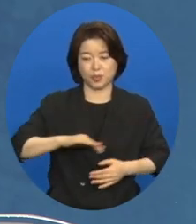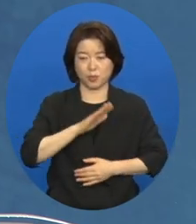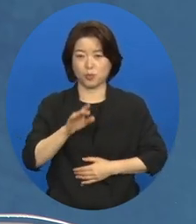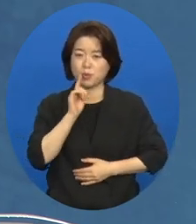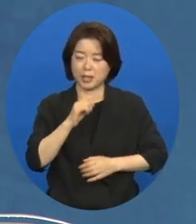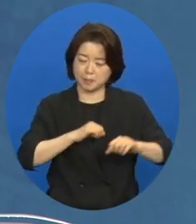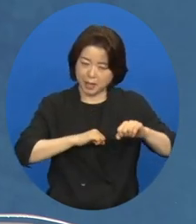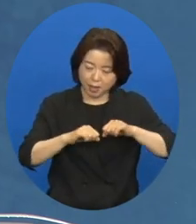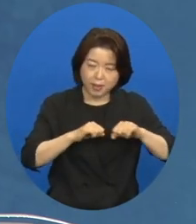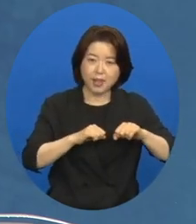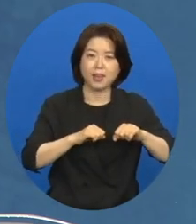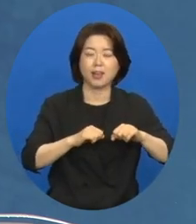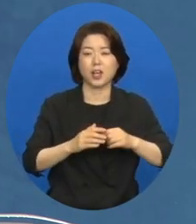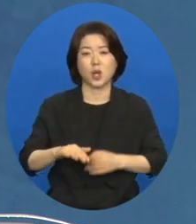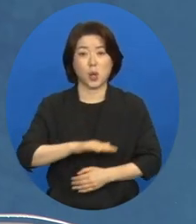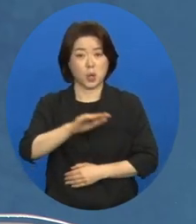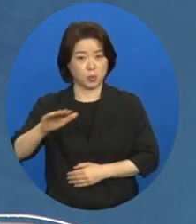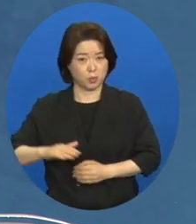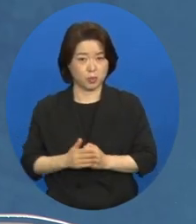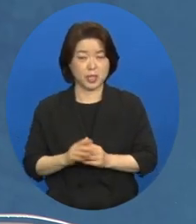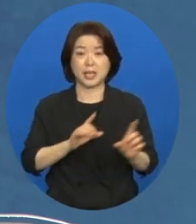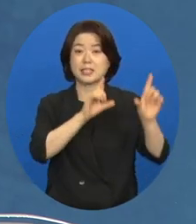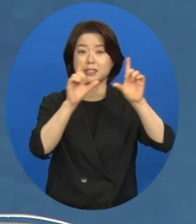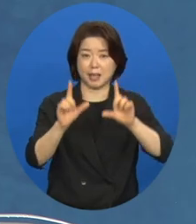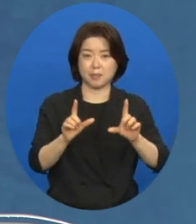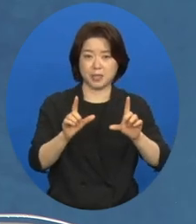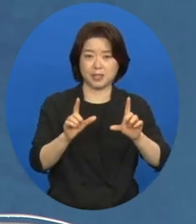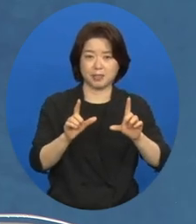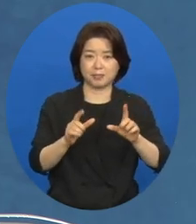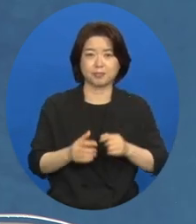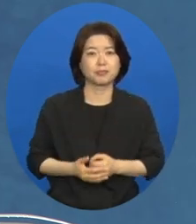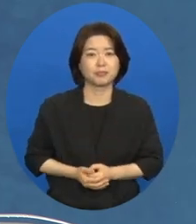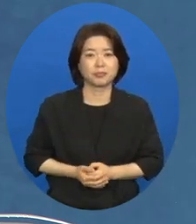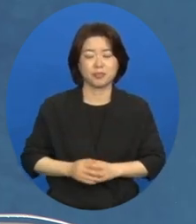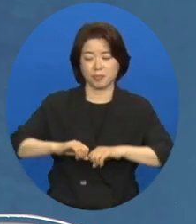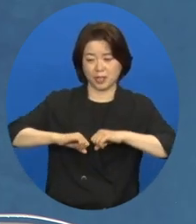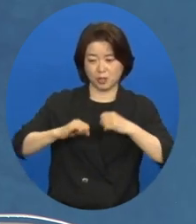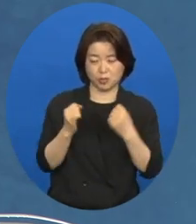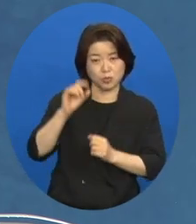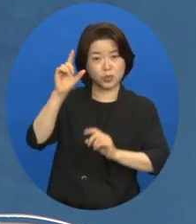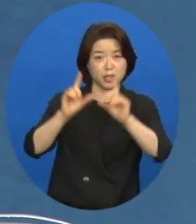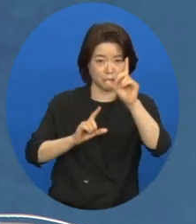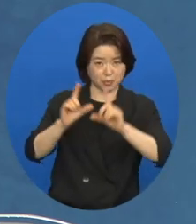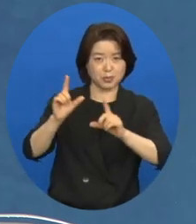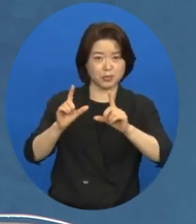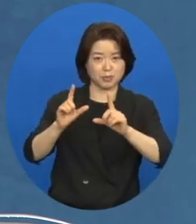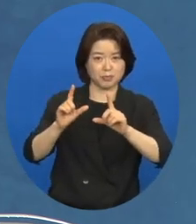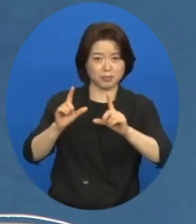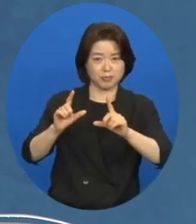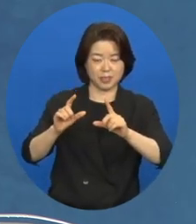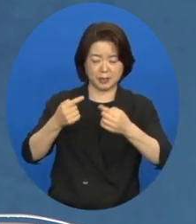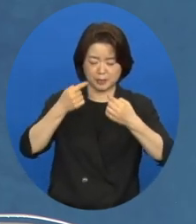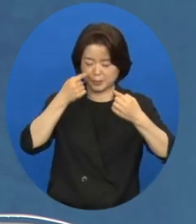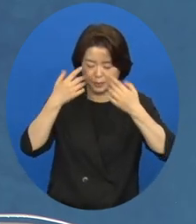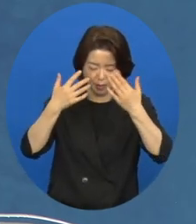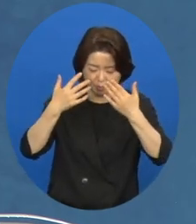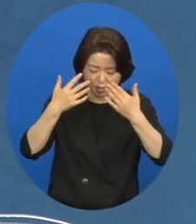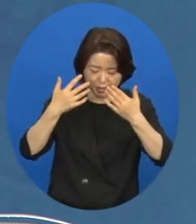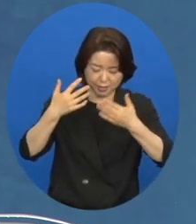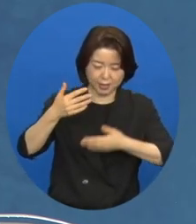언행, 우리의 삶이 순종의 흔적으로 선명하게